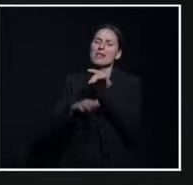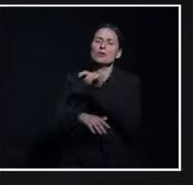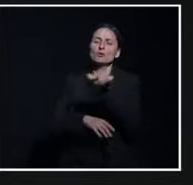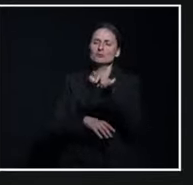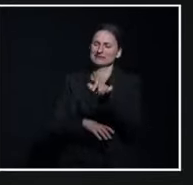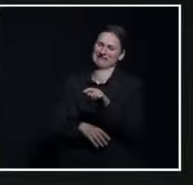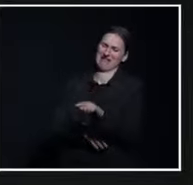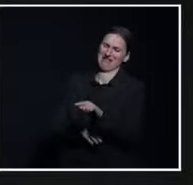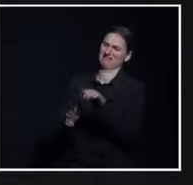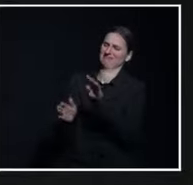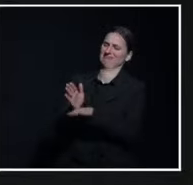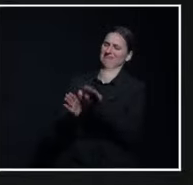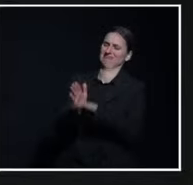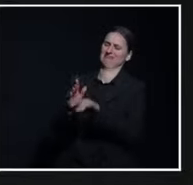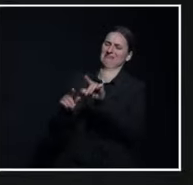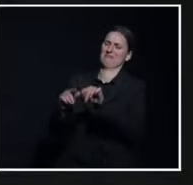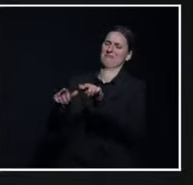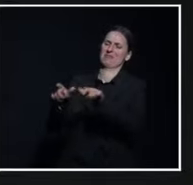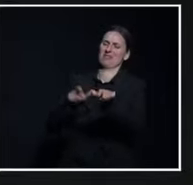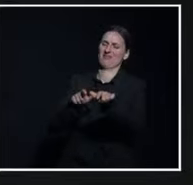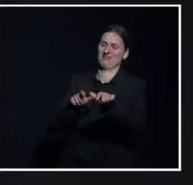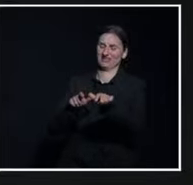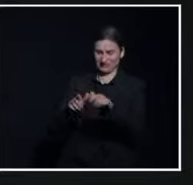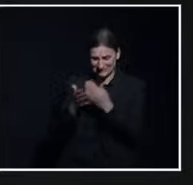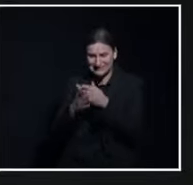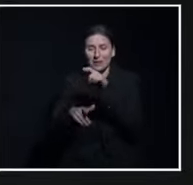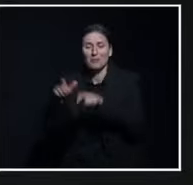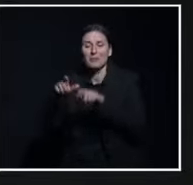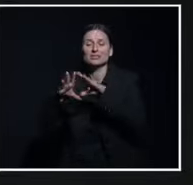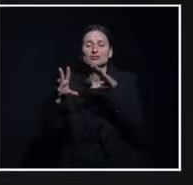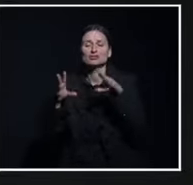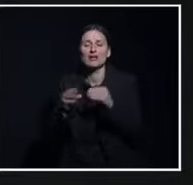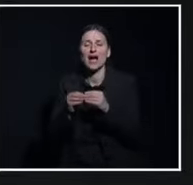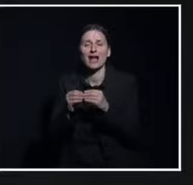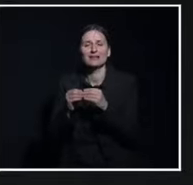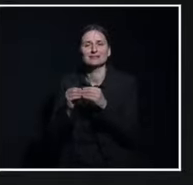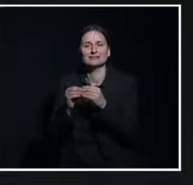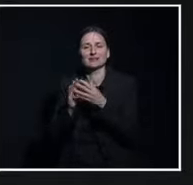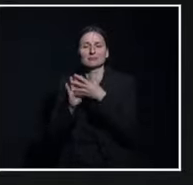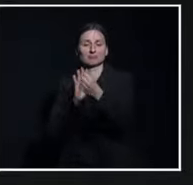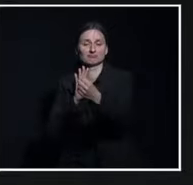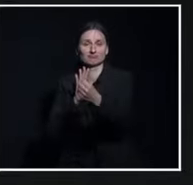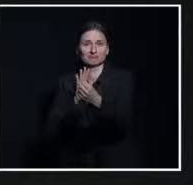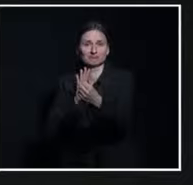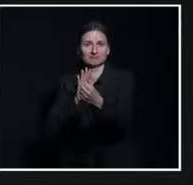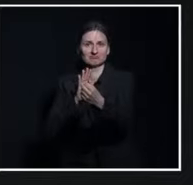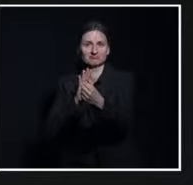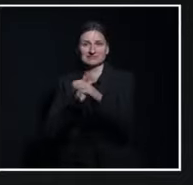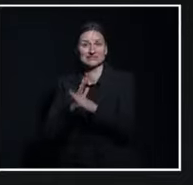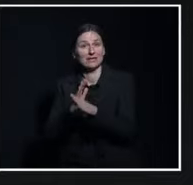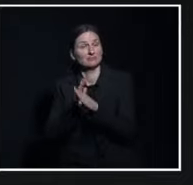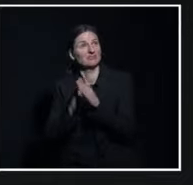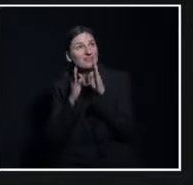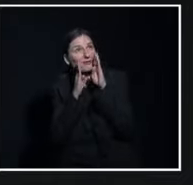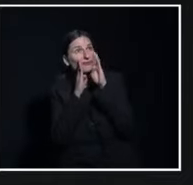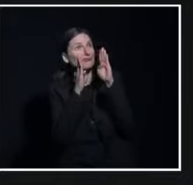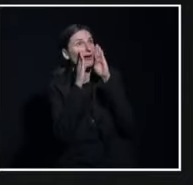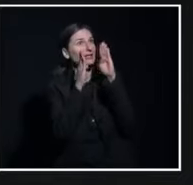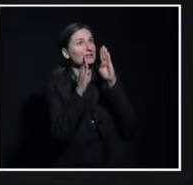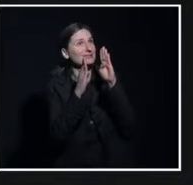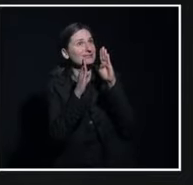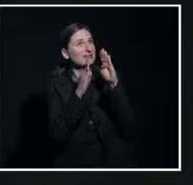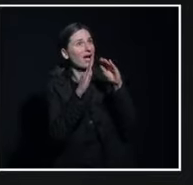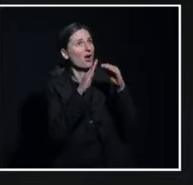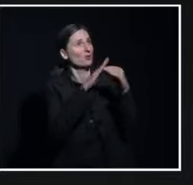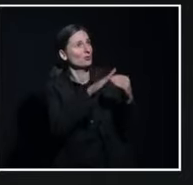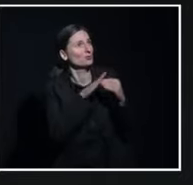erklärte und ihnen schrittweise alles nahm. Ihr Vertrauen auf Mitmenschlichkeit, das